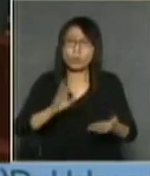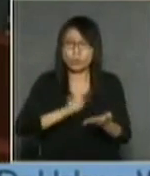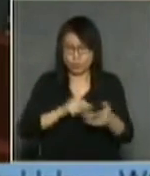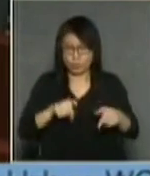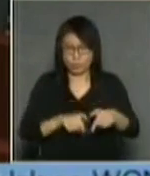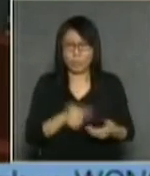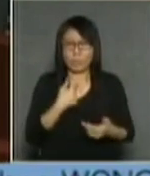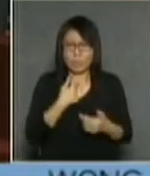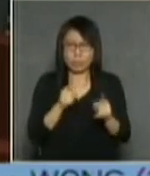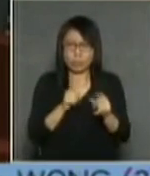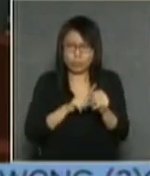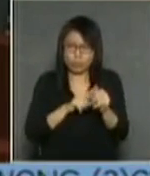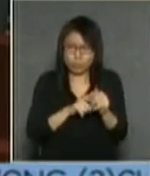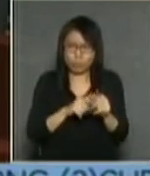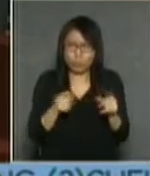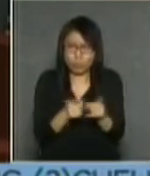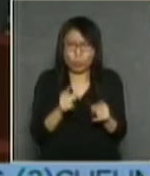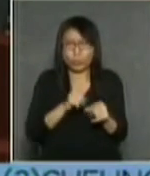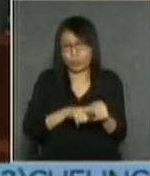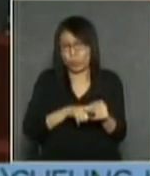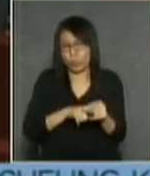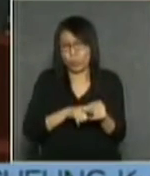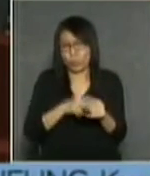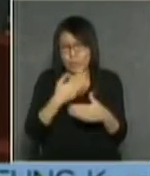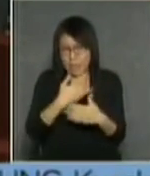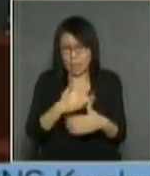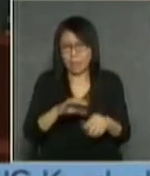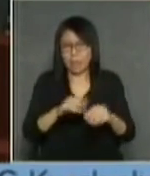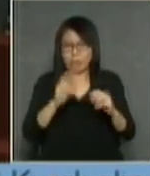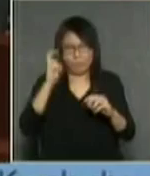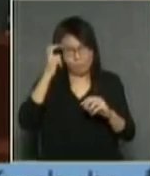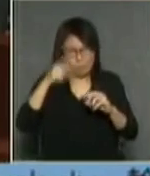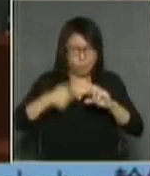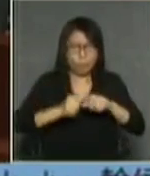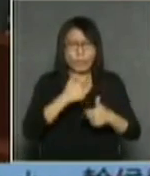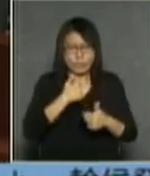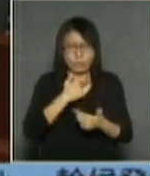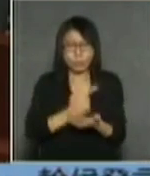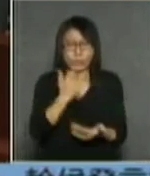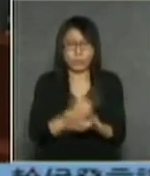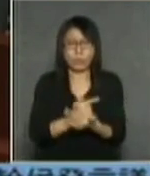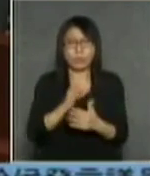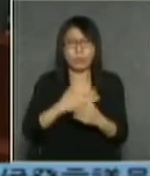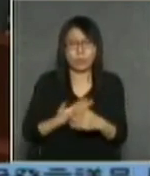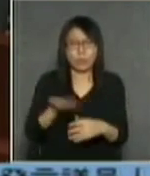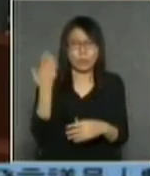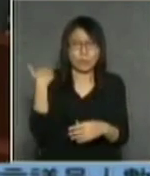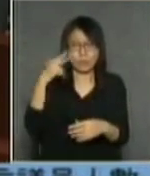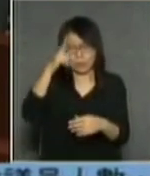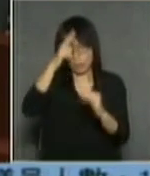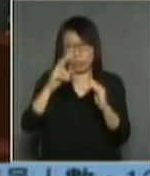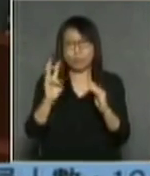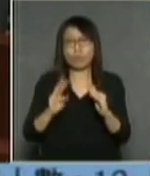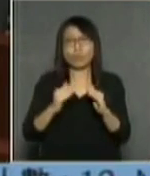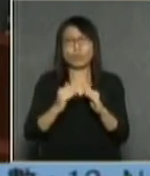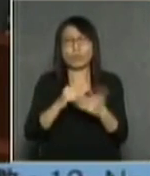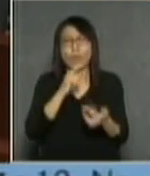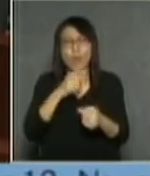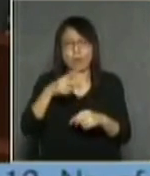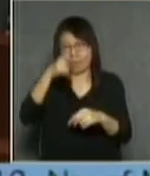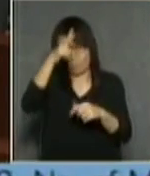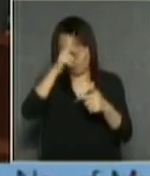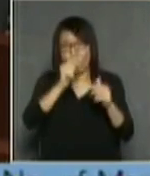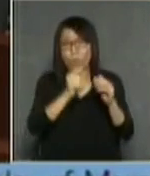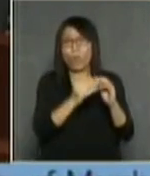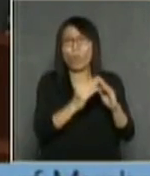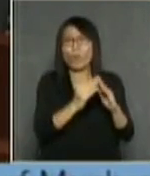短中期的措施呢可能是更加重要。主席，由于早前水务处和房委会分别都公布了他前